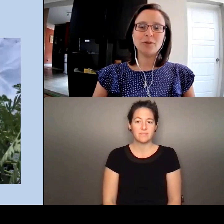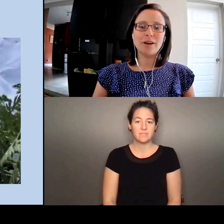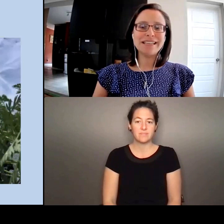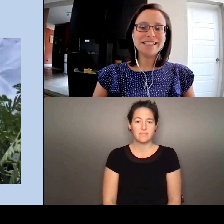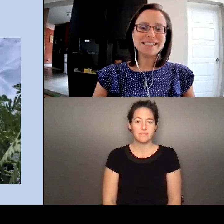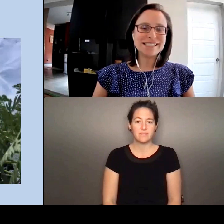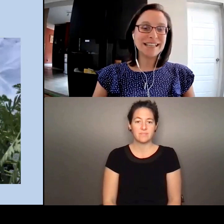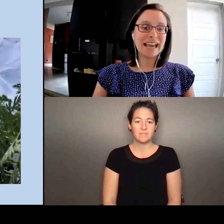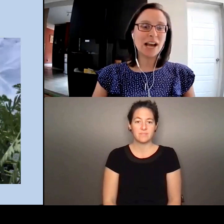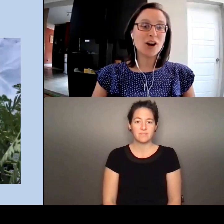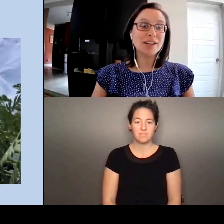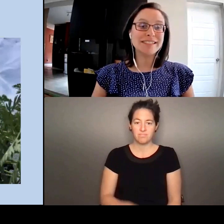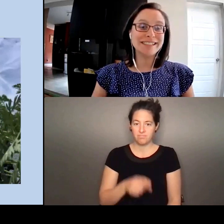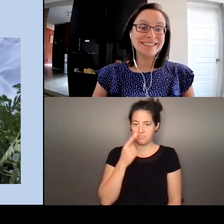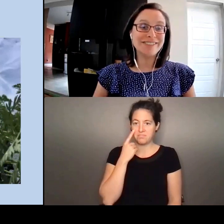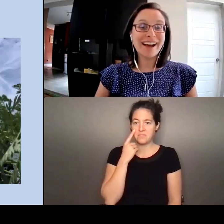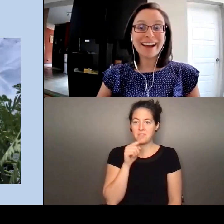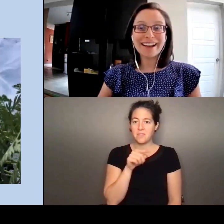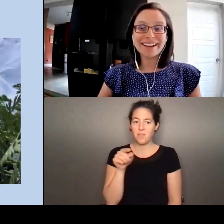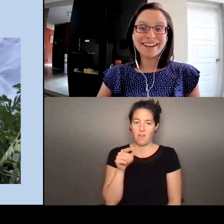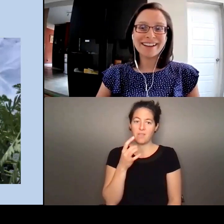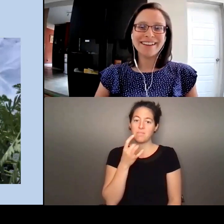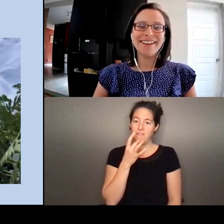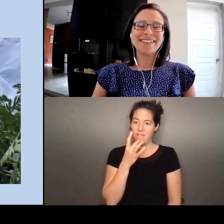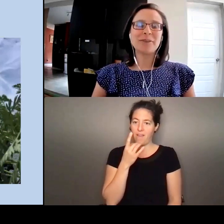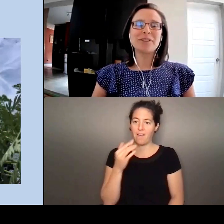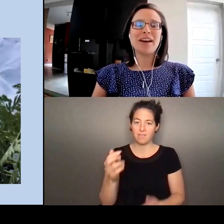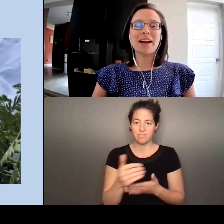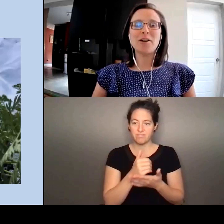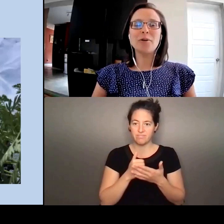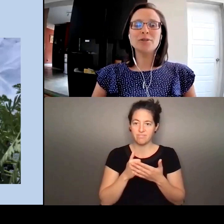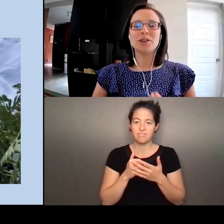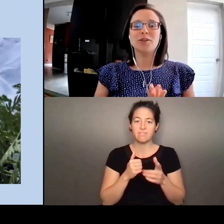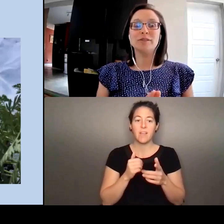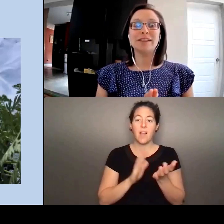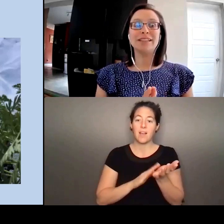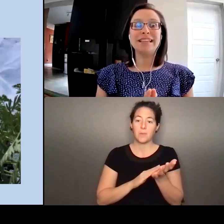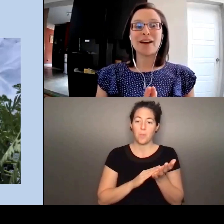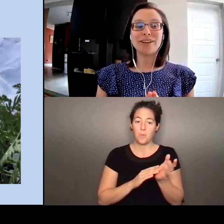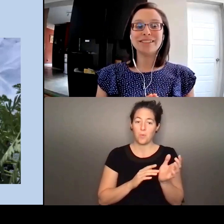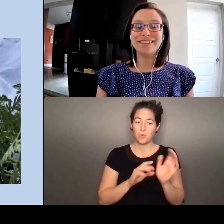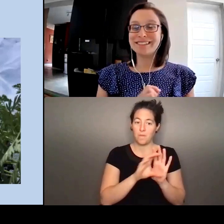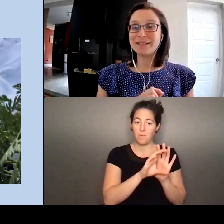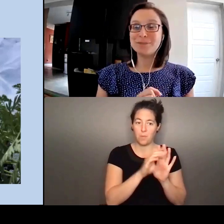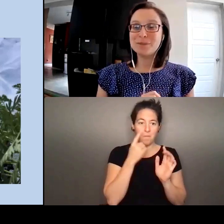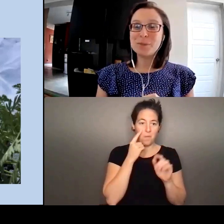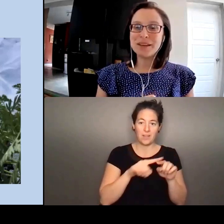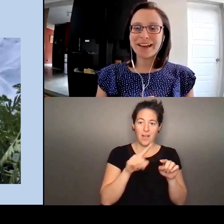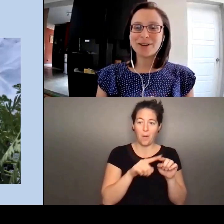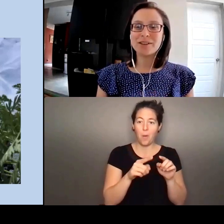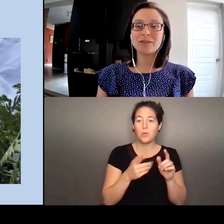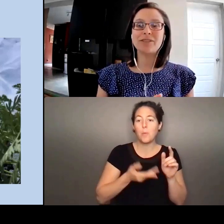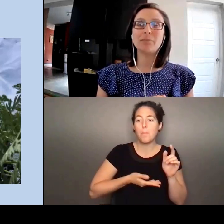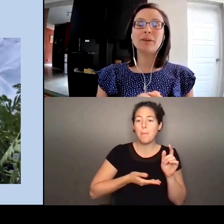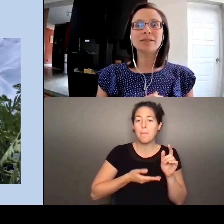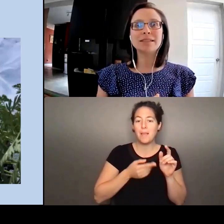Donc, vous voyez ici des récoltes d'hiver. Donc, à gauche, vous avez des carottes. C'était des petits bébés